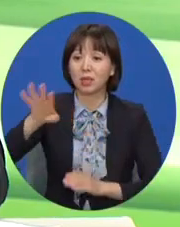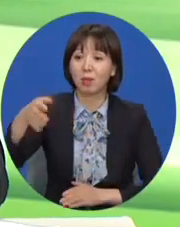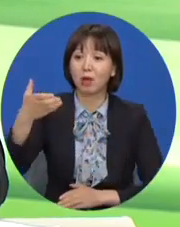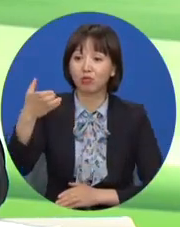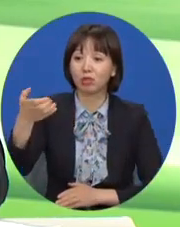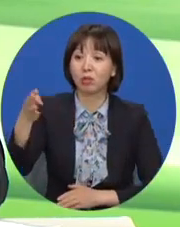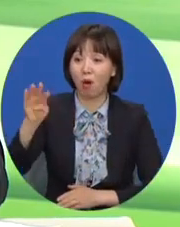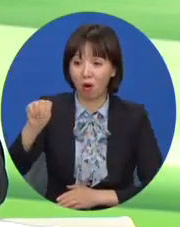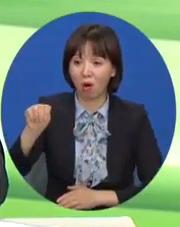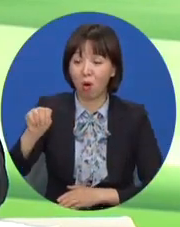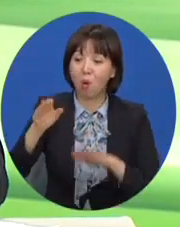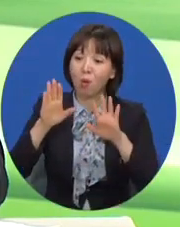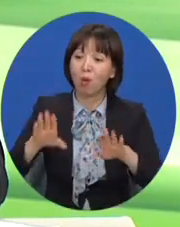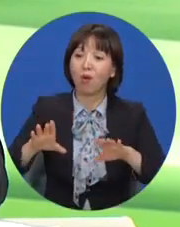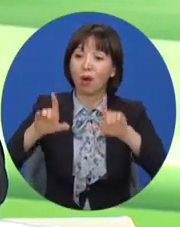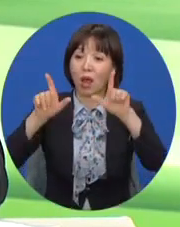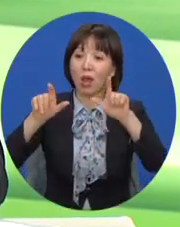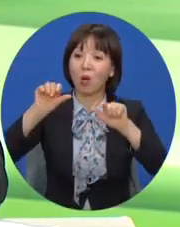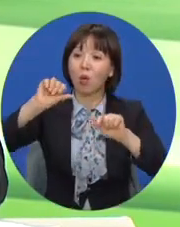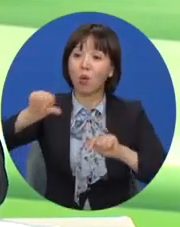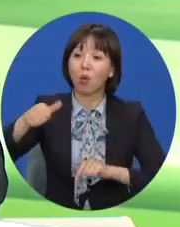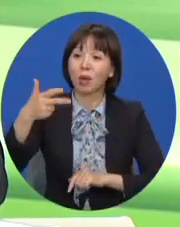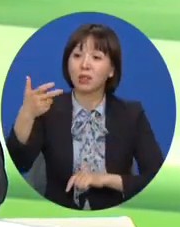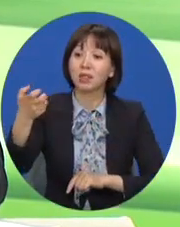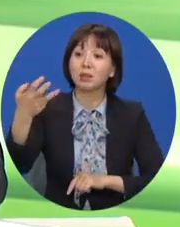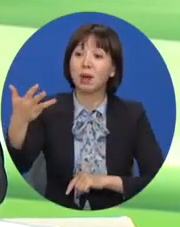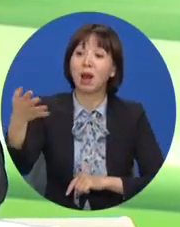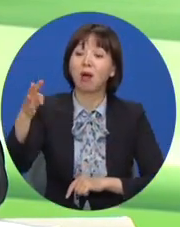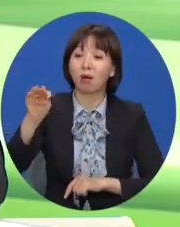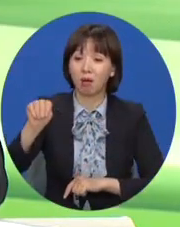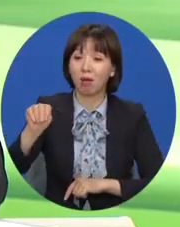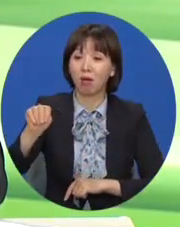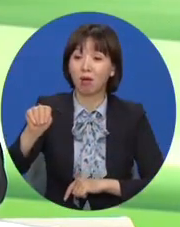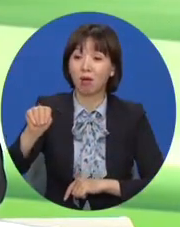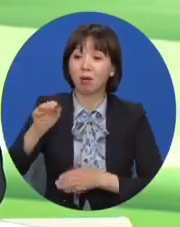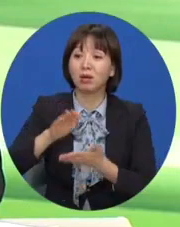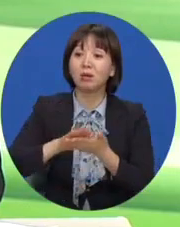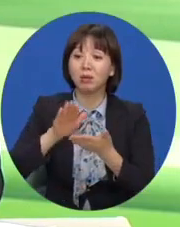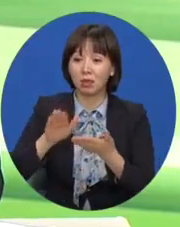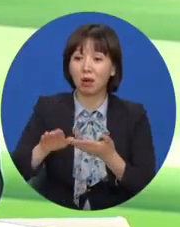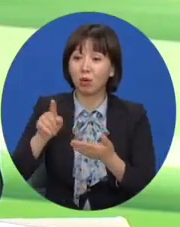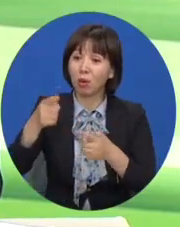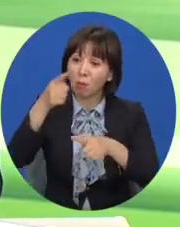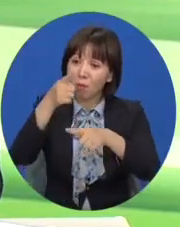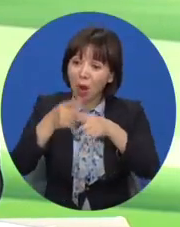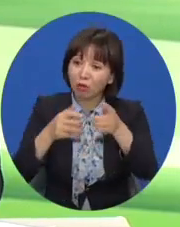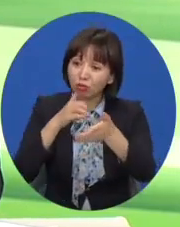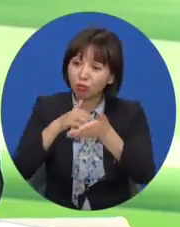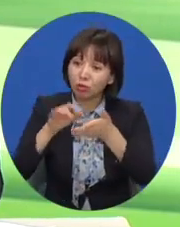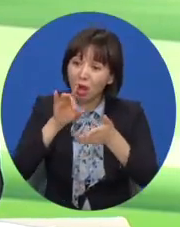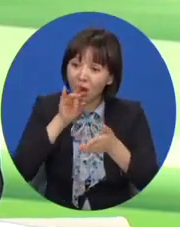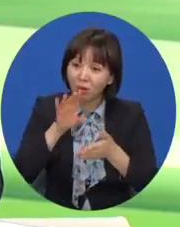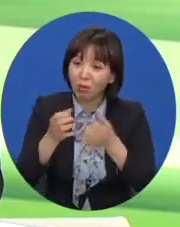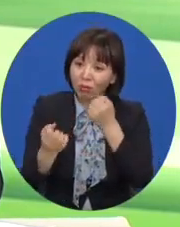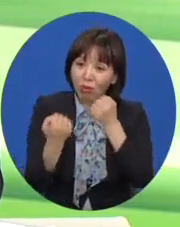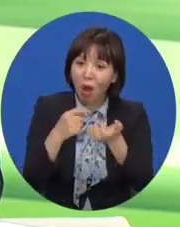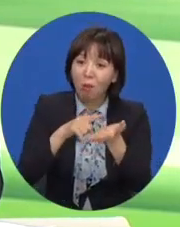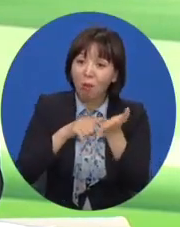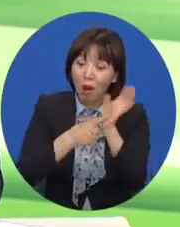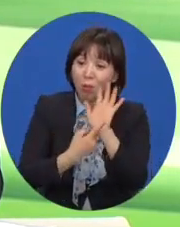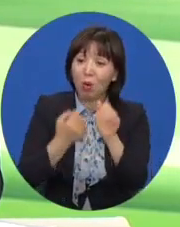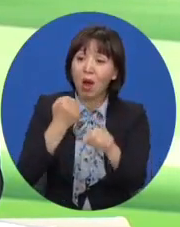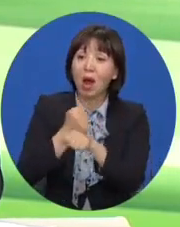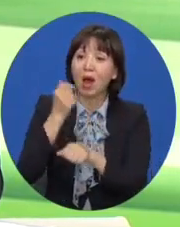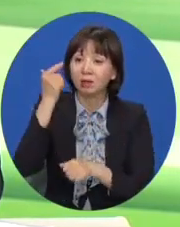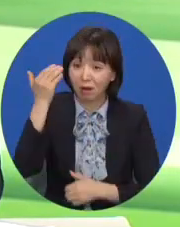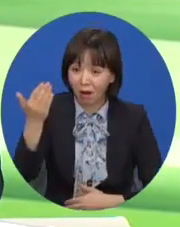490억이었었고 금년도는 578억입니다. 이것을 어떻게 반 숫자도 안 되는 것을 발표를 했는가